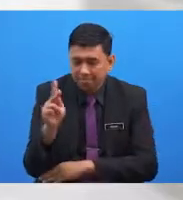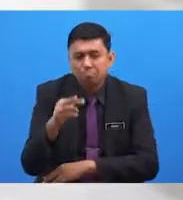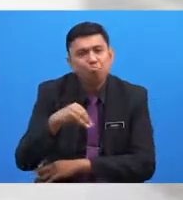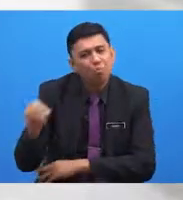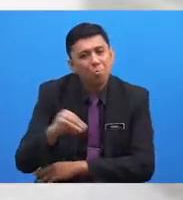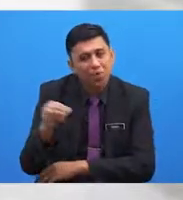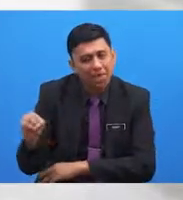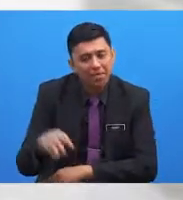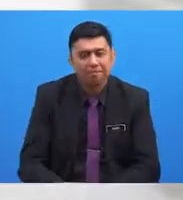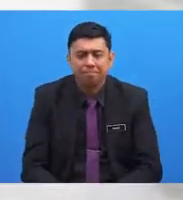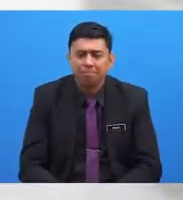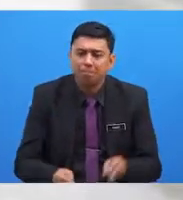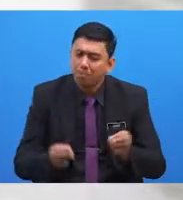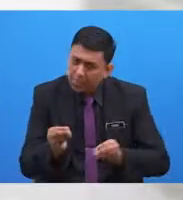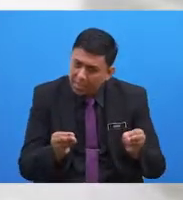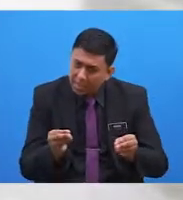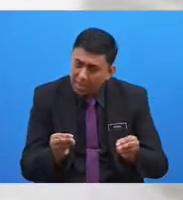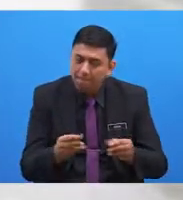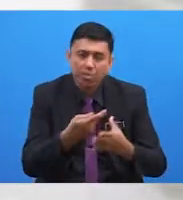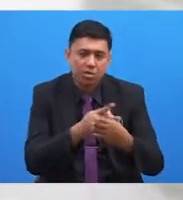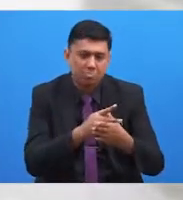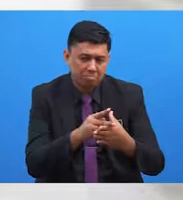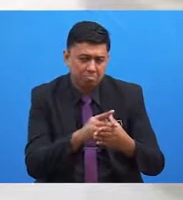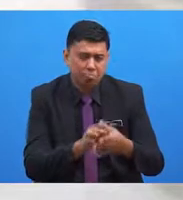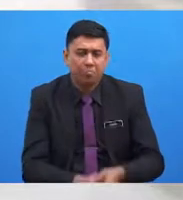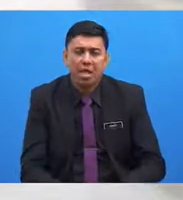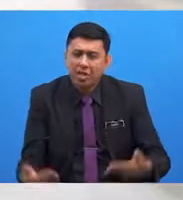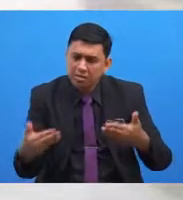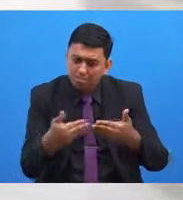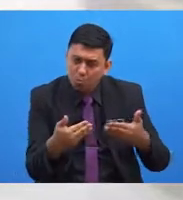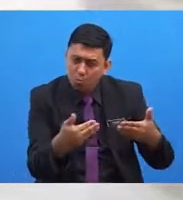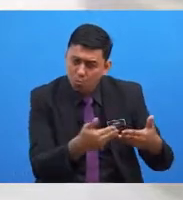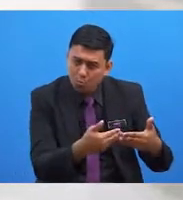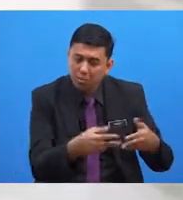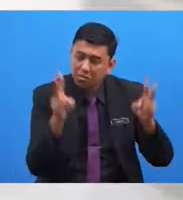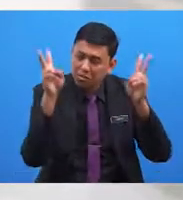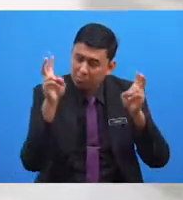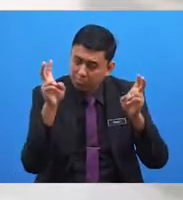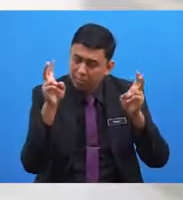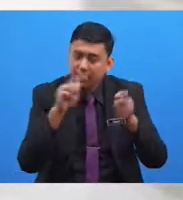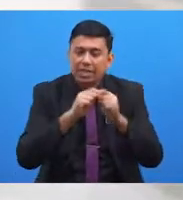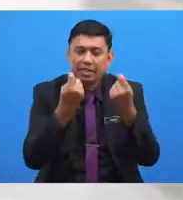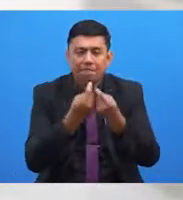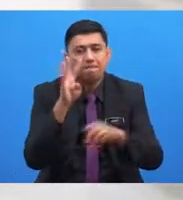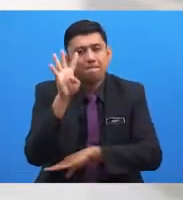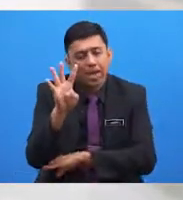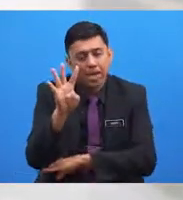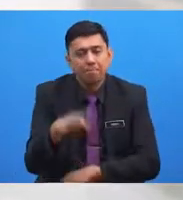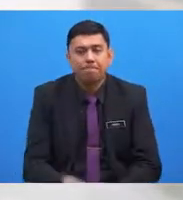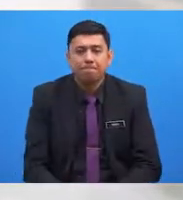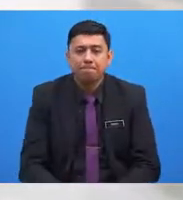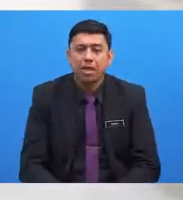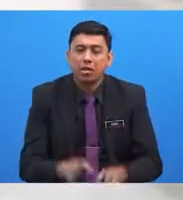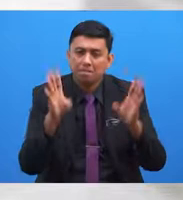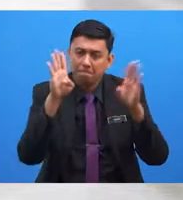Murid-murid, perniagaan perkongsian adalah kesinambungan daripada tajuk di tingkatan 4. Bab